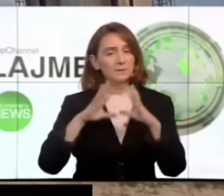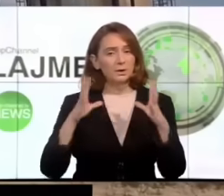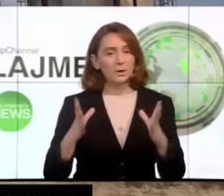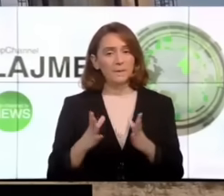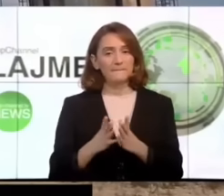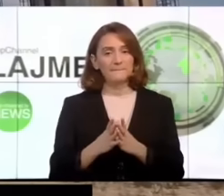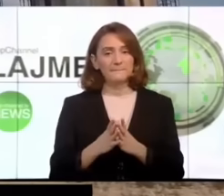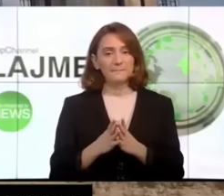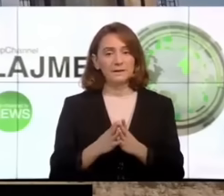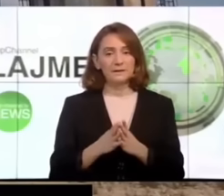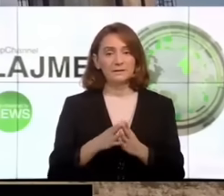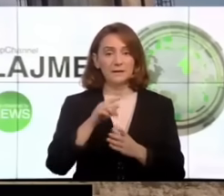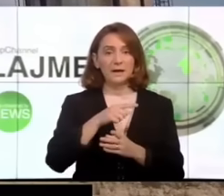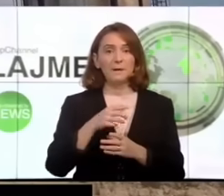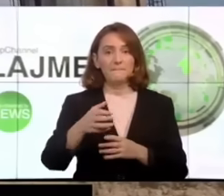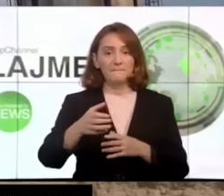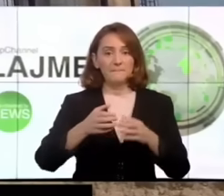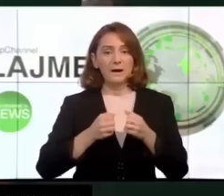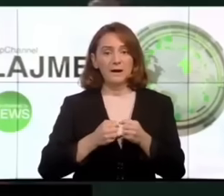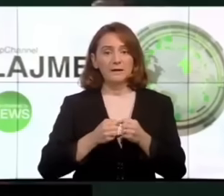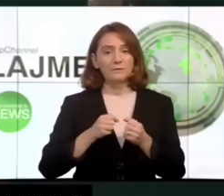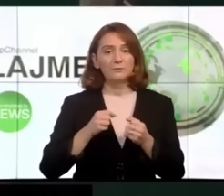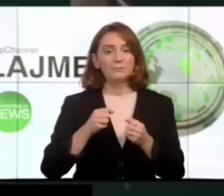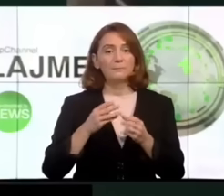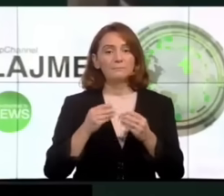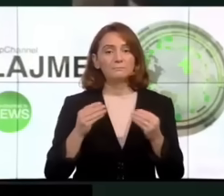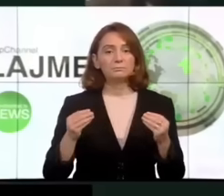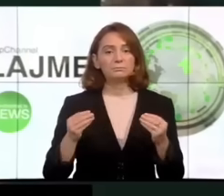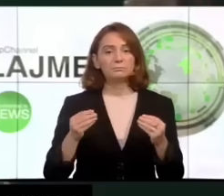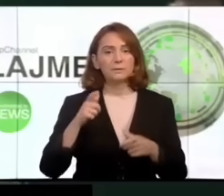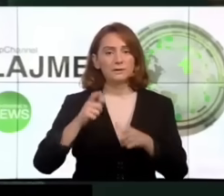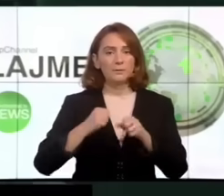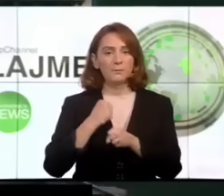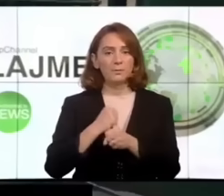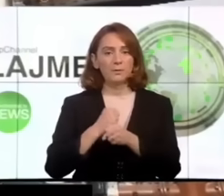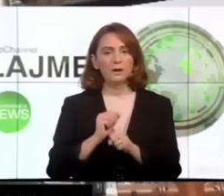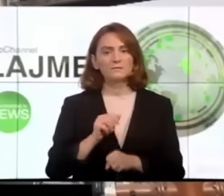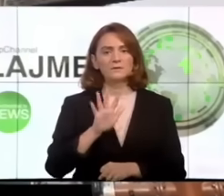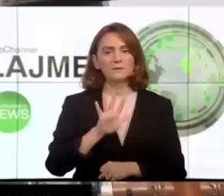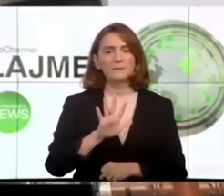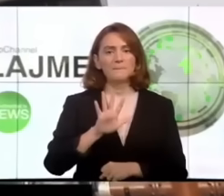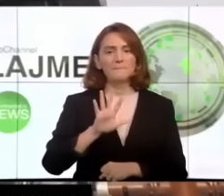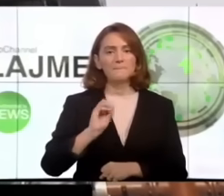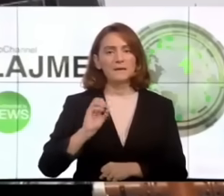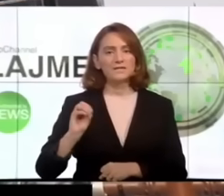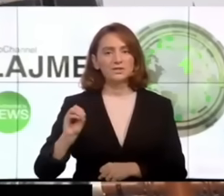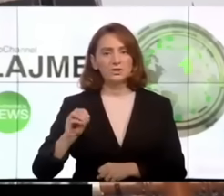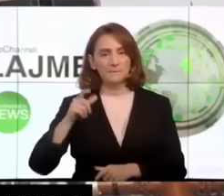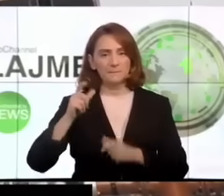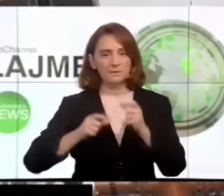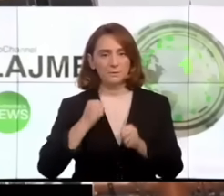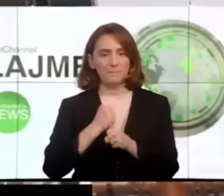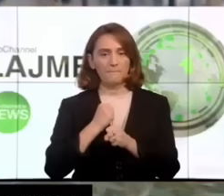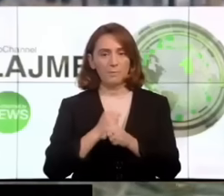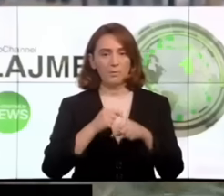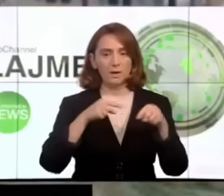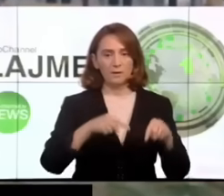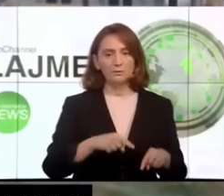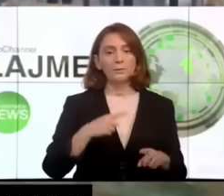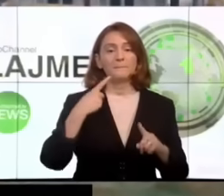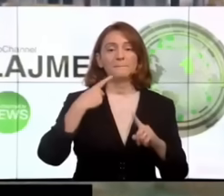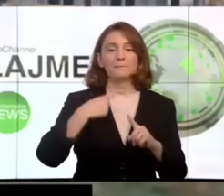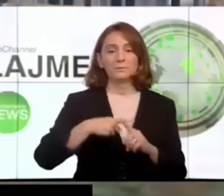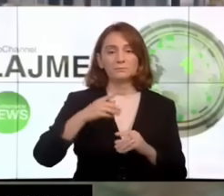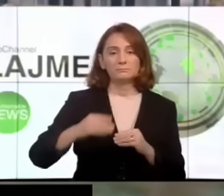tani është një nga punëdhënësit kryesor në Shqipëri, me 500 punonjës, ka prioritizuar gjithashtu kujdesin mjedisor duke investuar